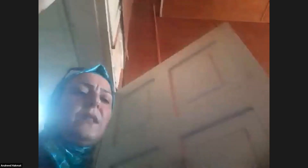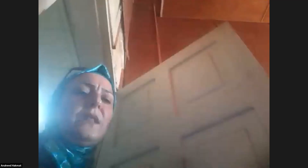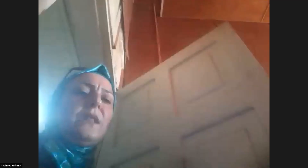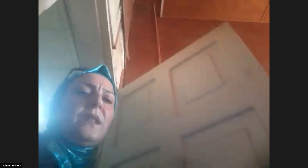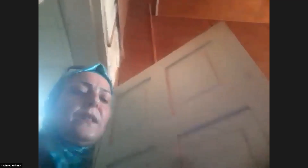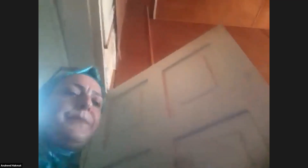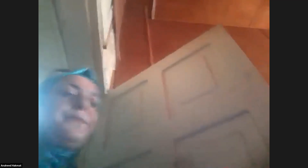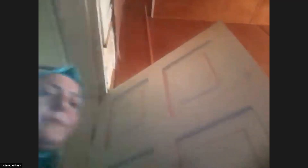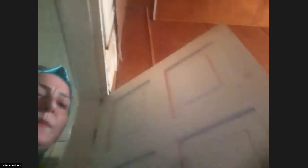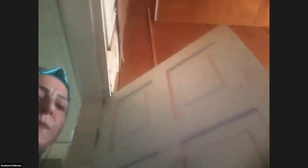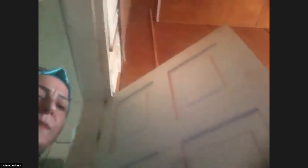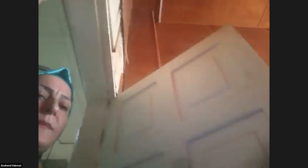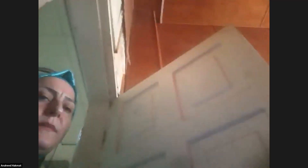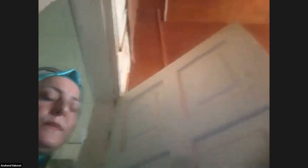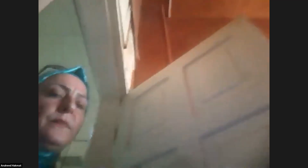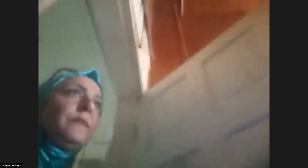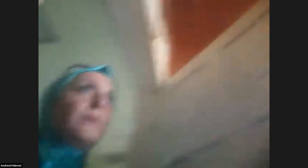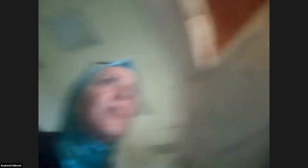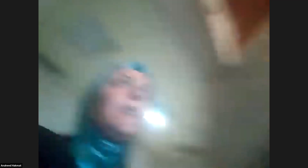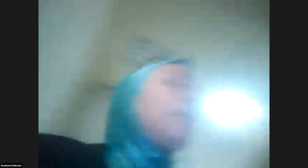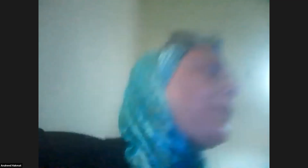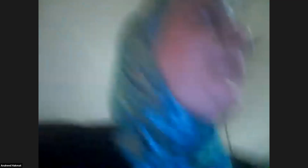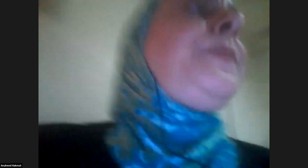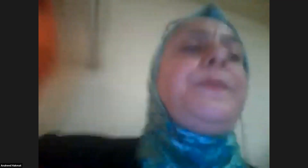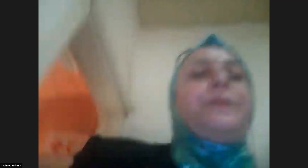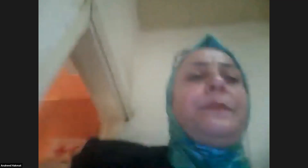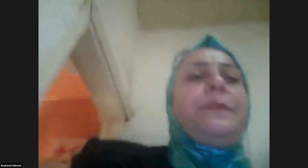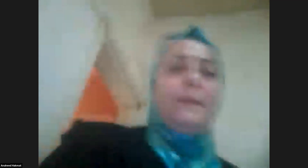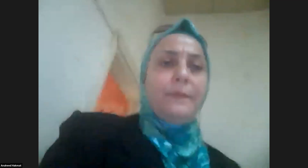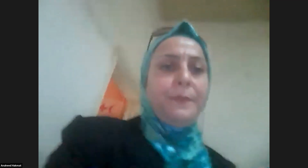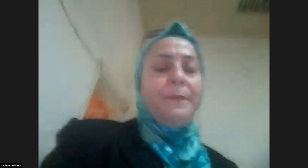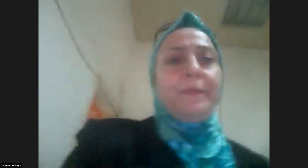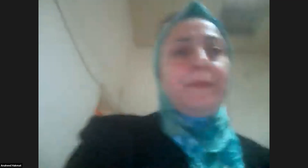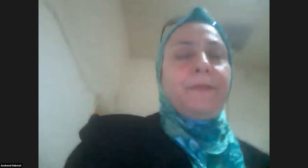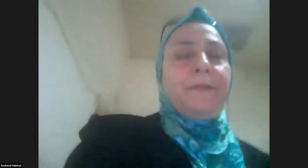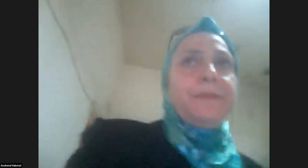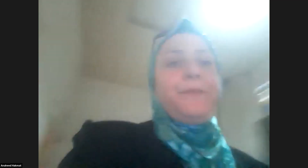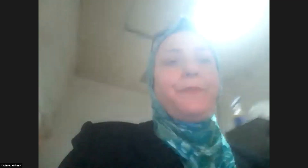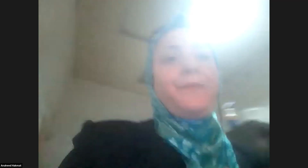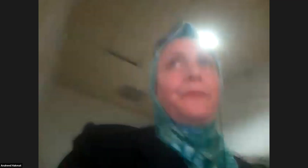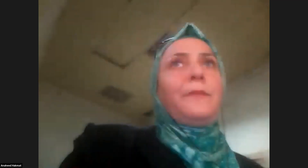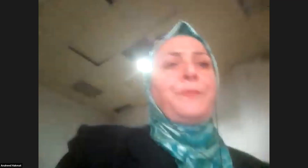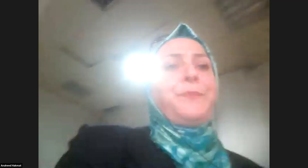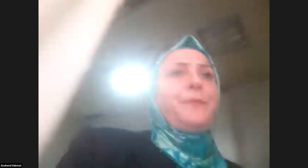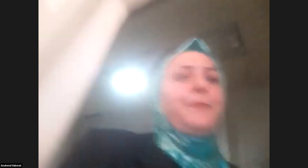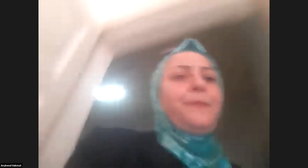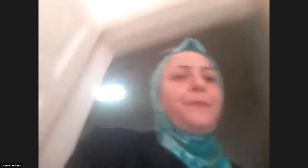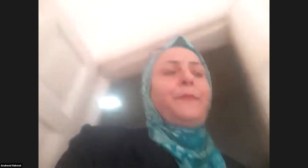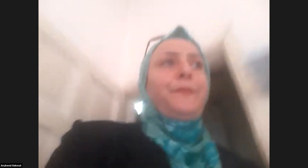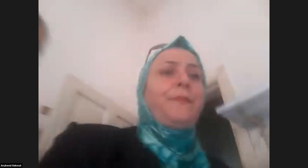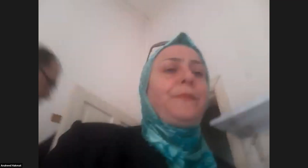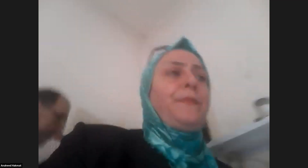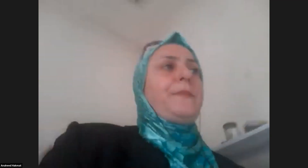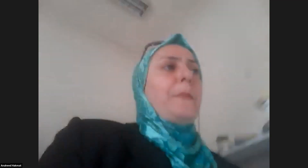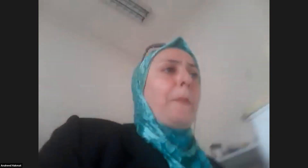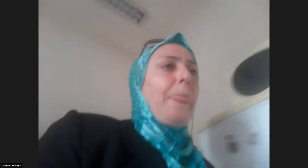متابعة للأطفال بمنازلهم أو بخيامهم إذا كانوا هن بالمخيمات. ليش؟